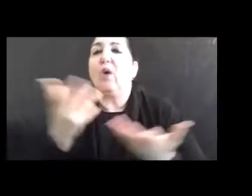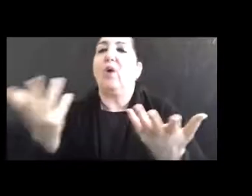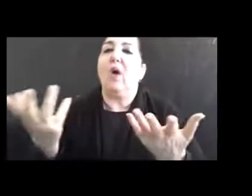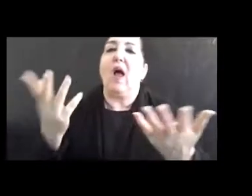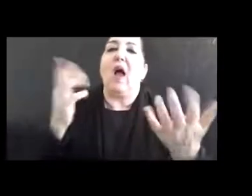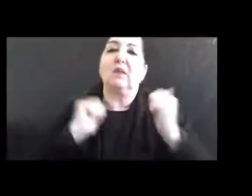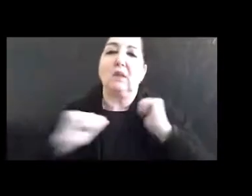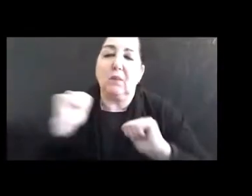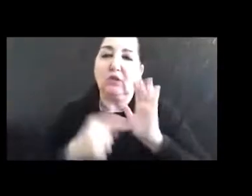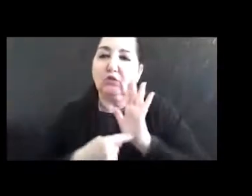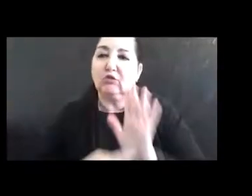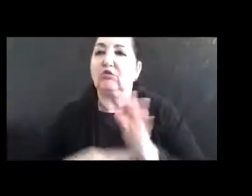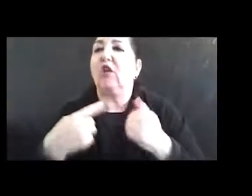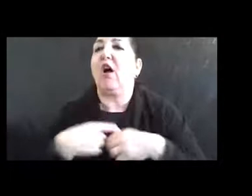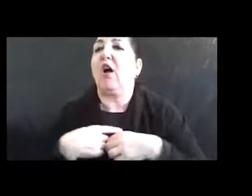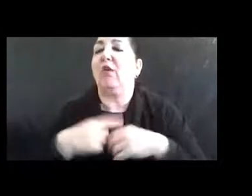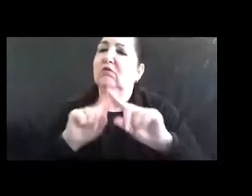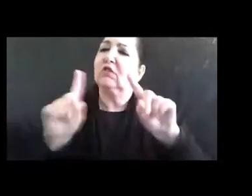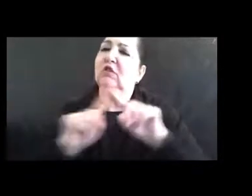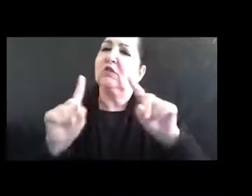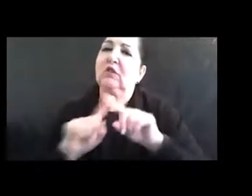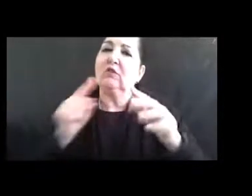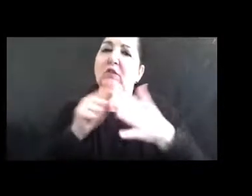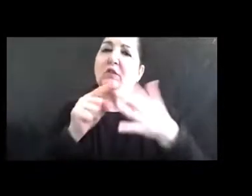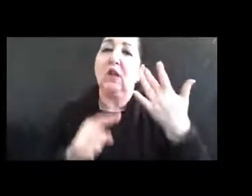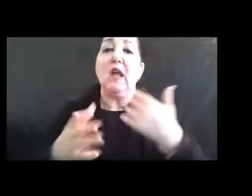workshop kurator dan penulisan,